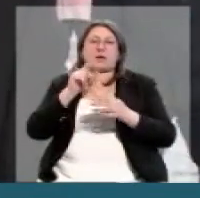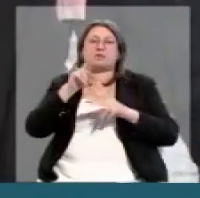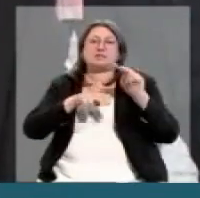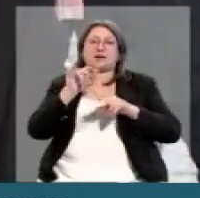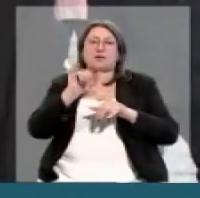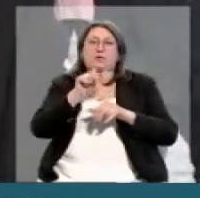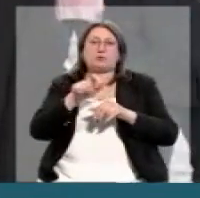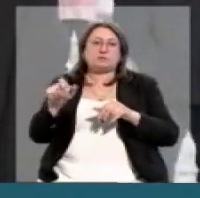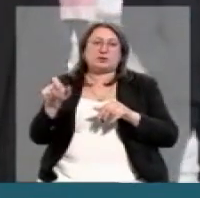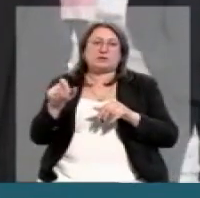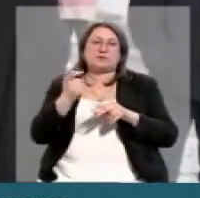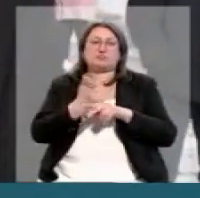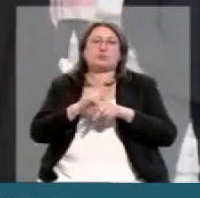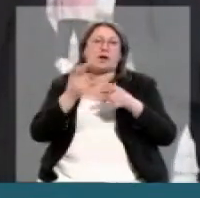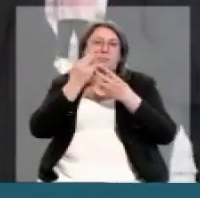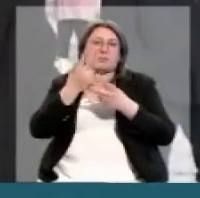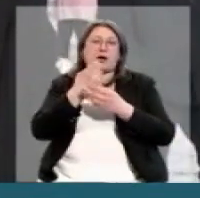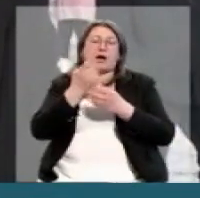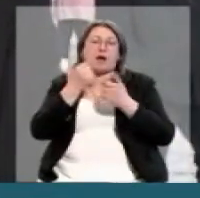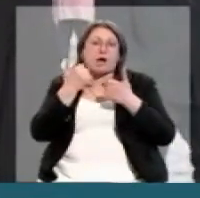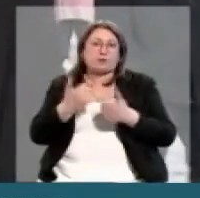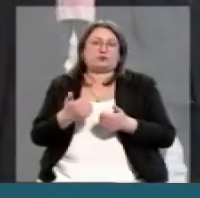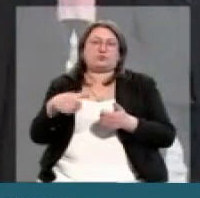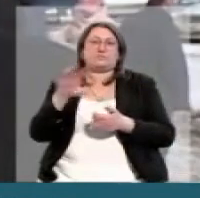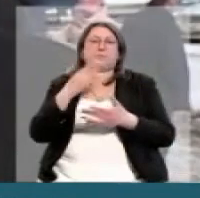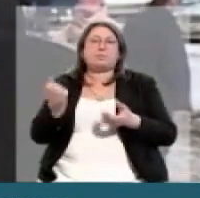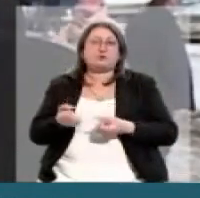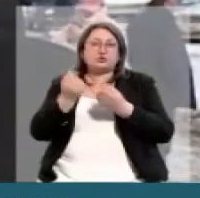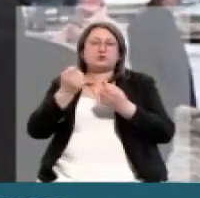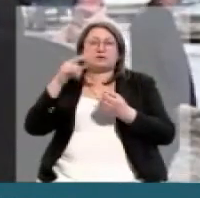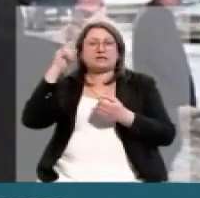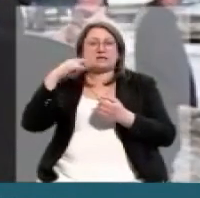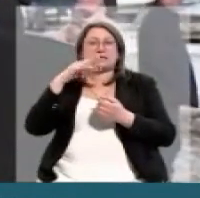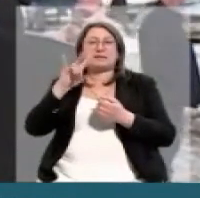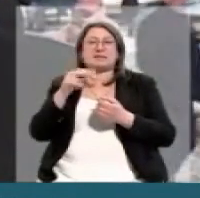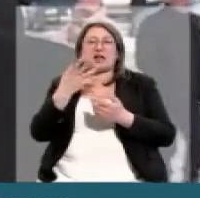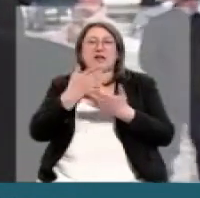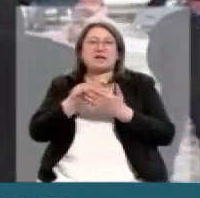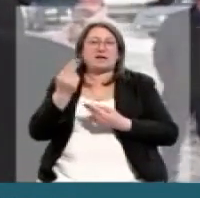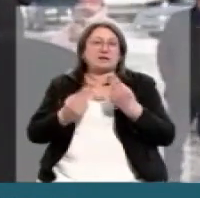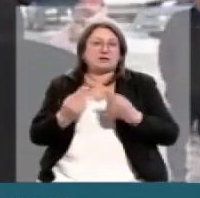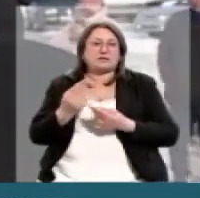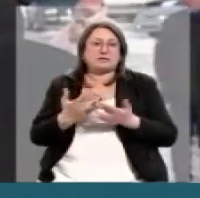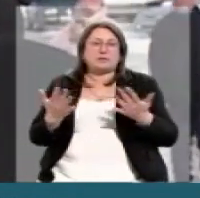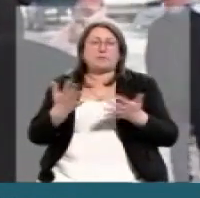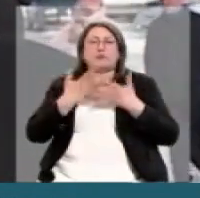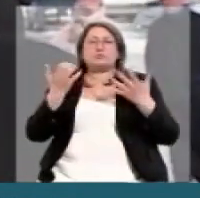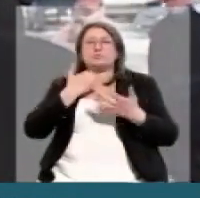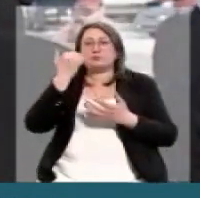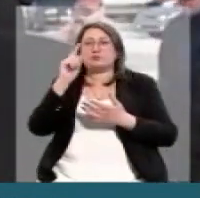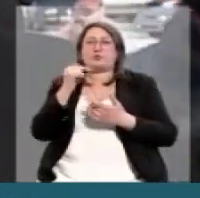Енді бұл жылда-жылда өтетін іс-шаралар ғой біздің ауданда. Халықтың көңіл жайы өте жақсы. Осында